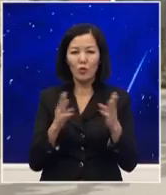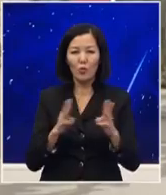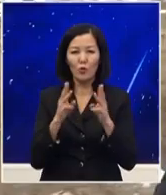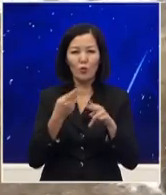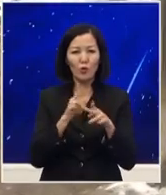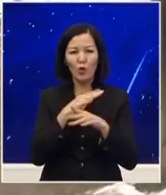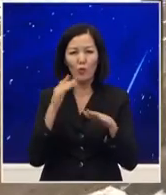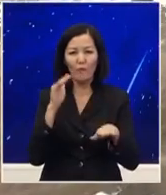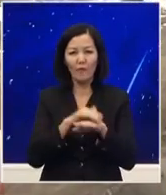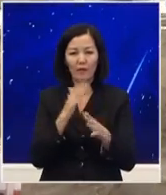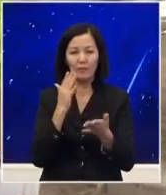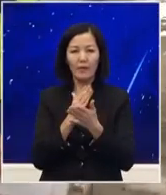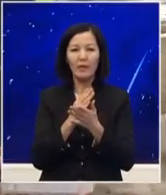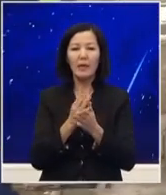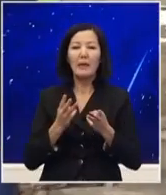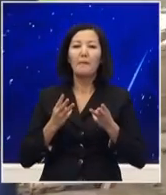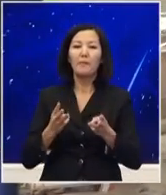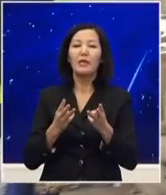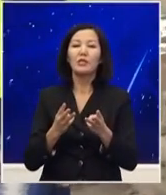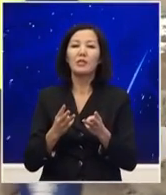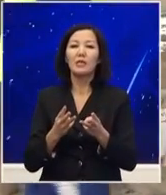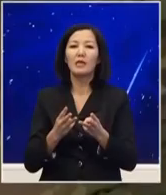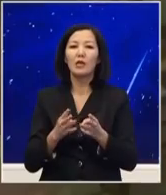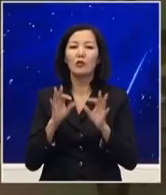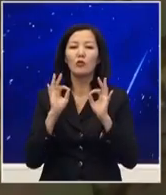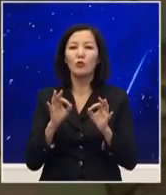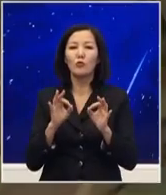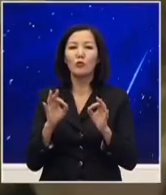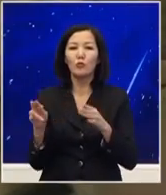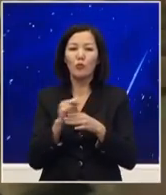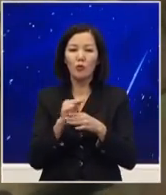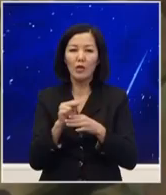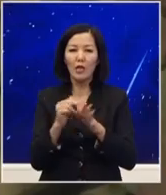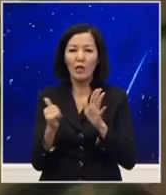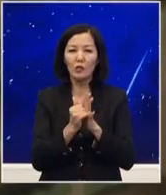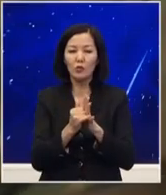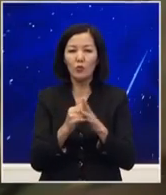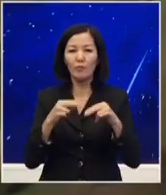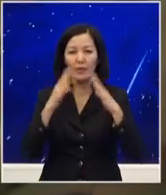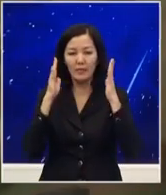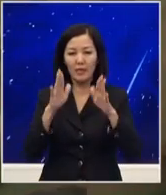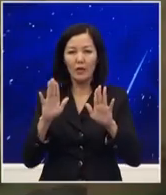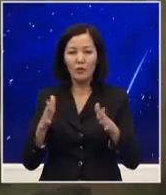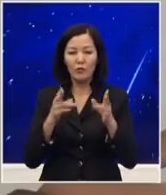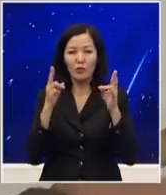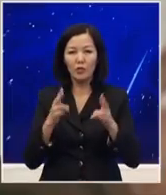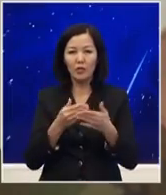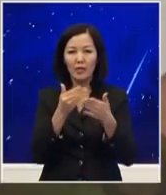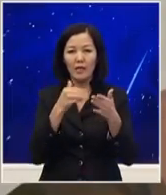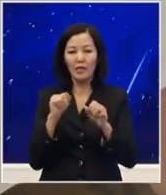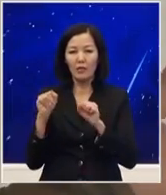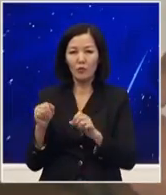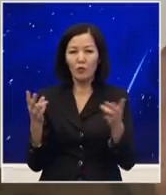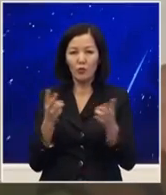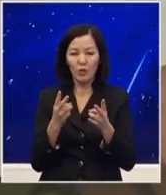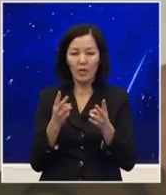оқиғалары. Рейд барысында пеш пен моржалардың дұрыс орналасуына басты назар аударылды. Себебі бұл төтенше жағдайдың алдын алудың бірден бір жолы дейді